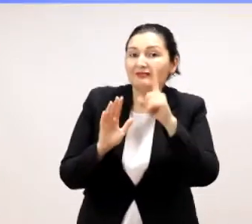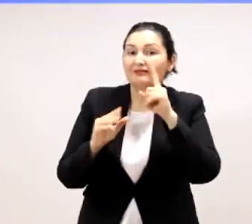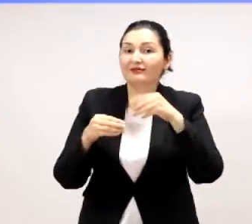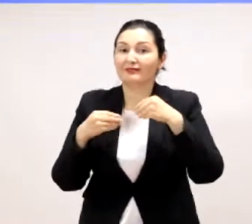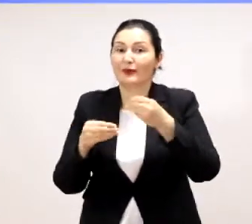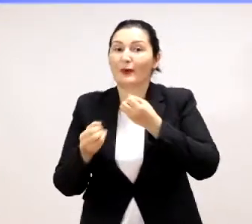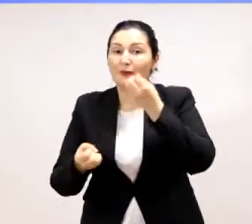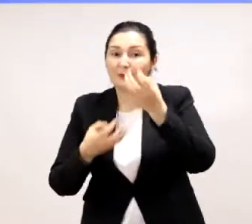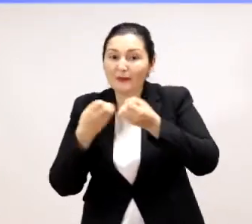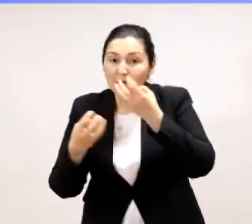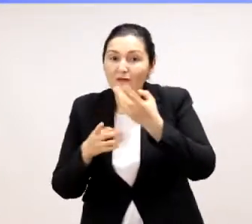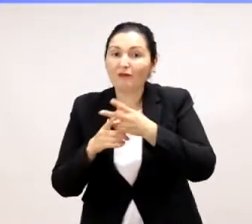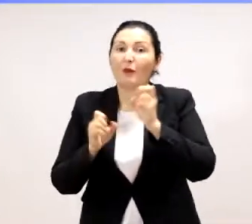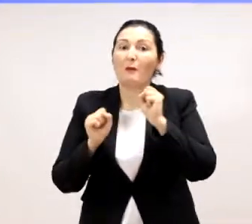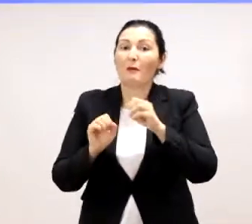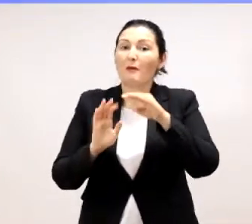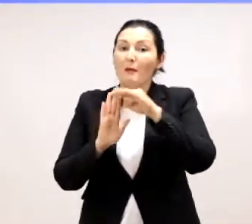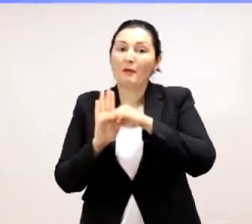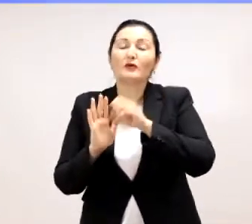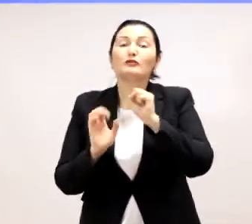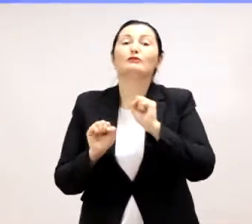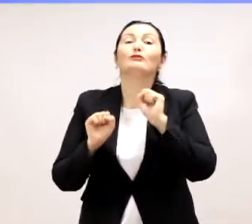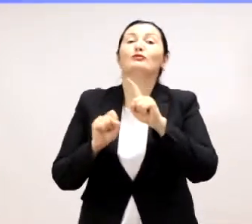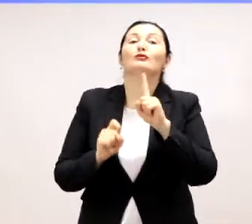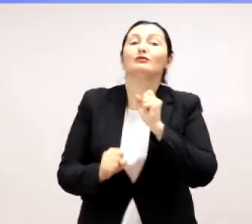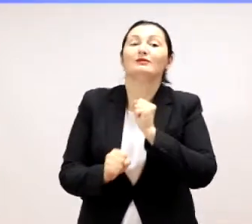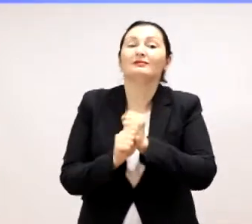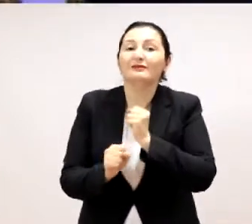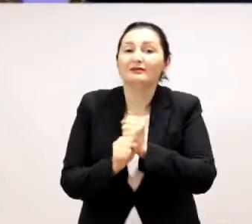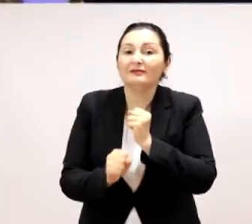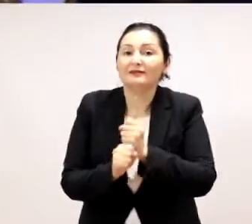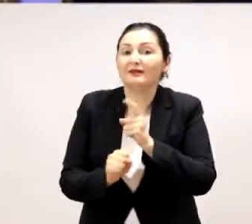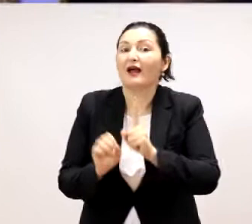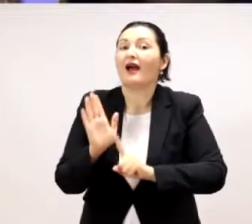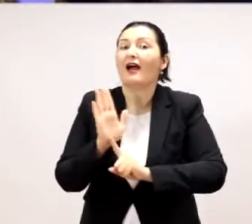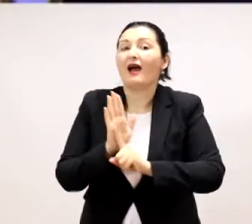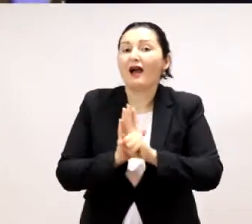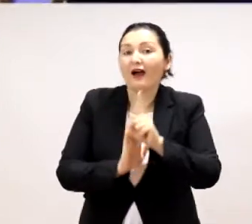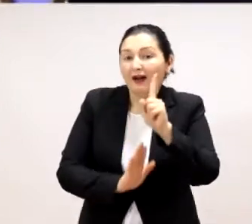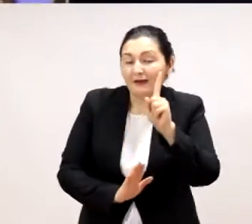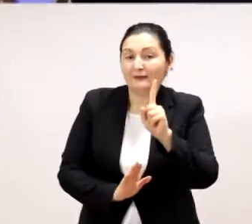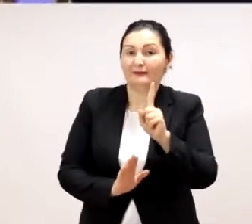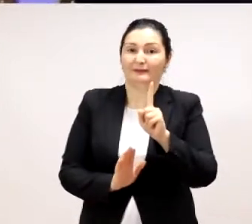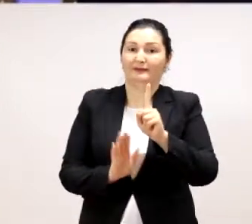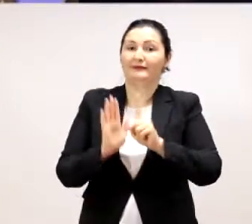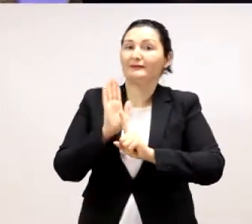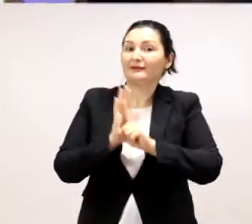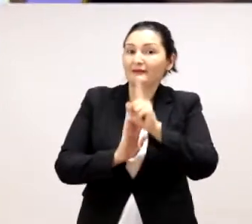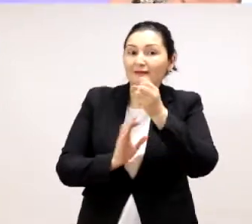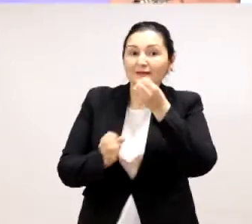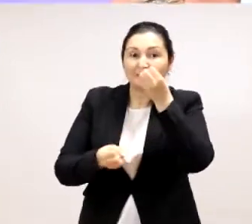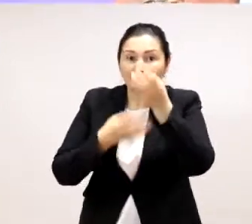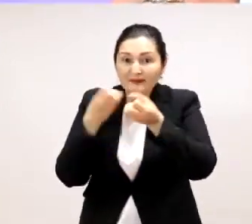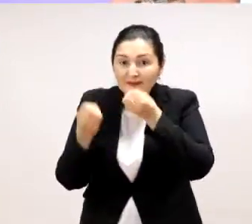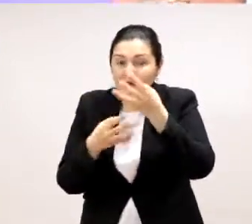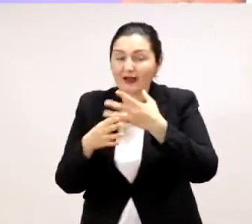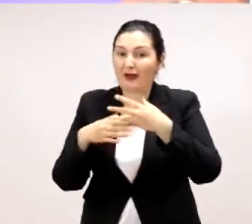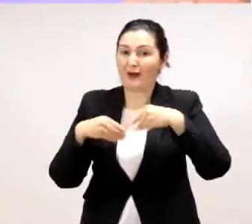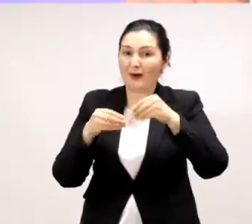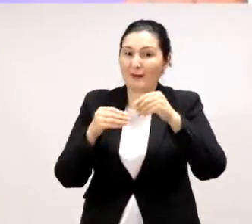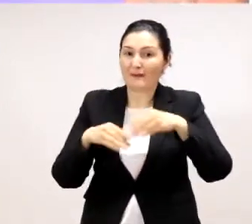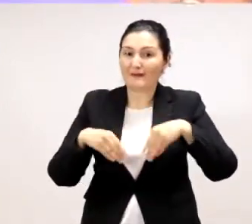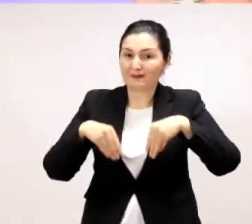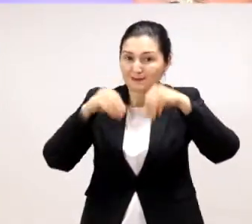شناندن گل ما اول باید چیکار کنیم؟ اول ما باید نیمی گلدان را با خاک پر